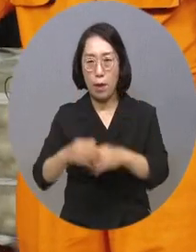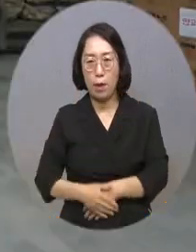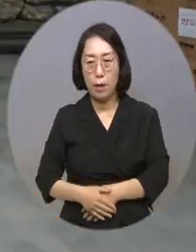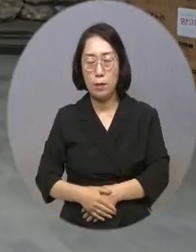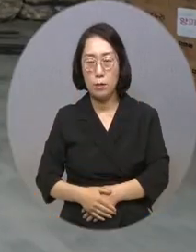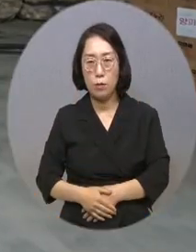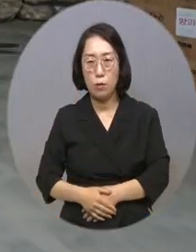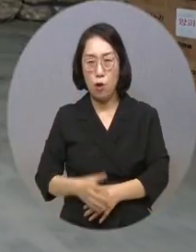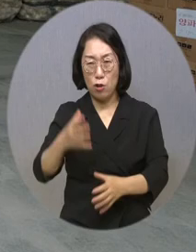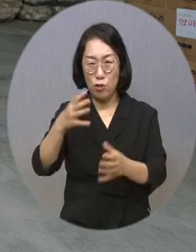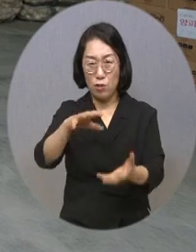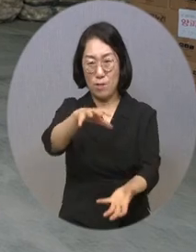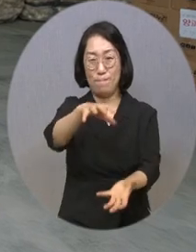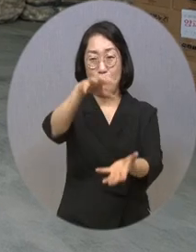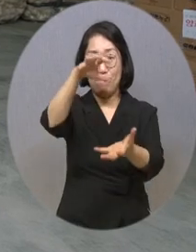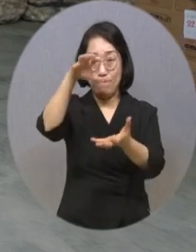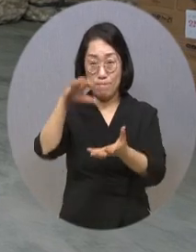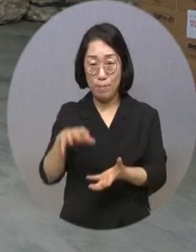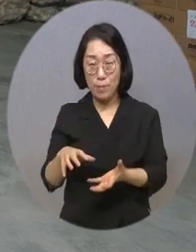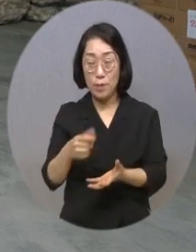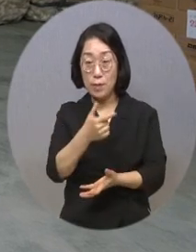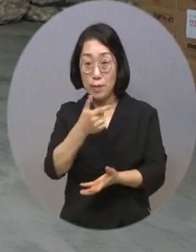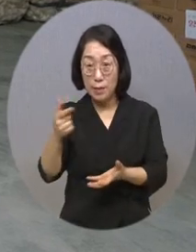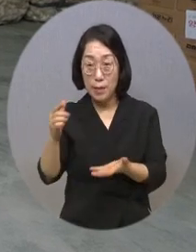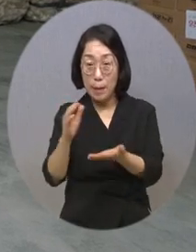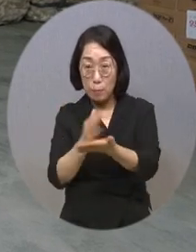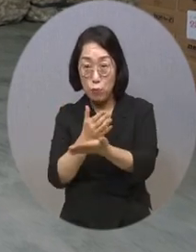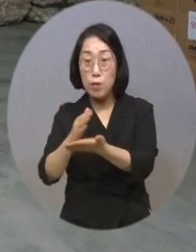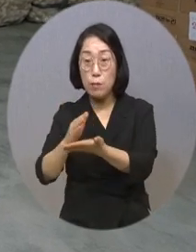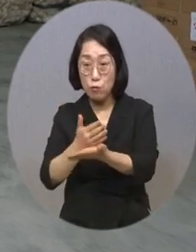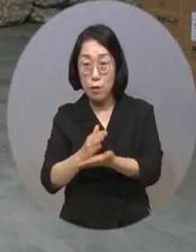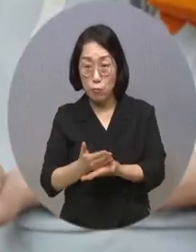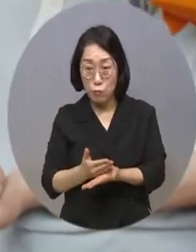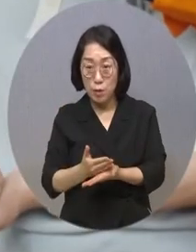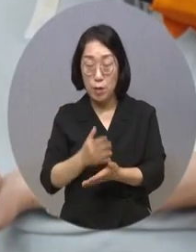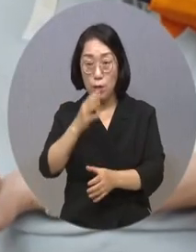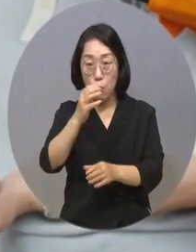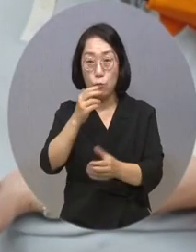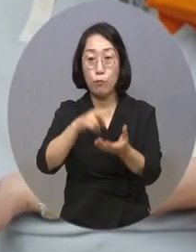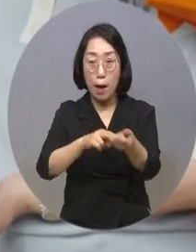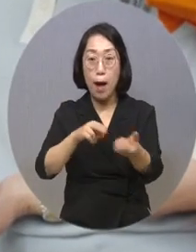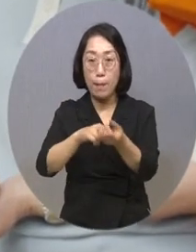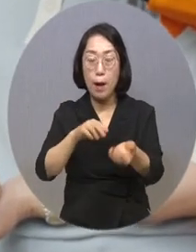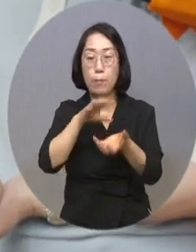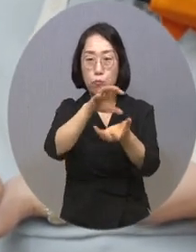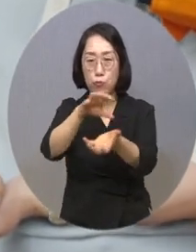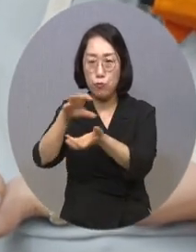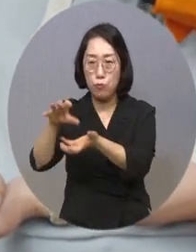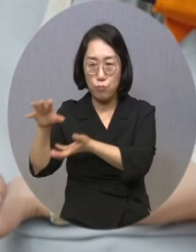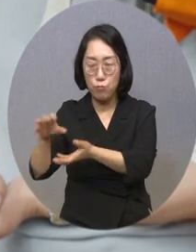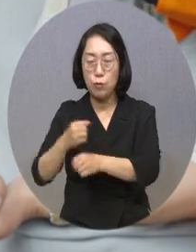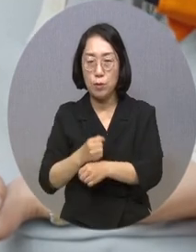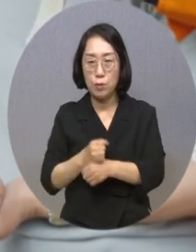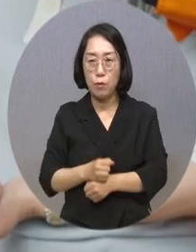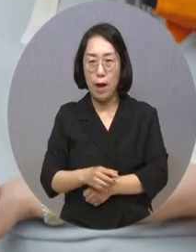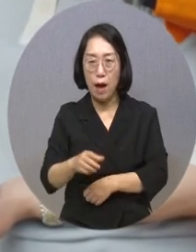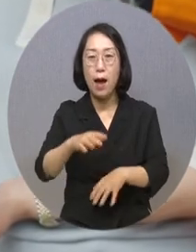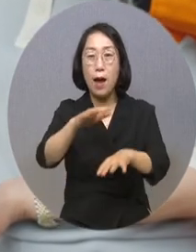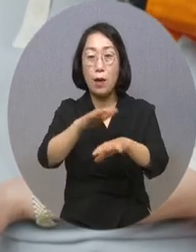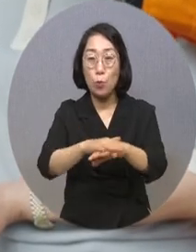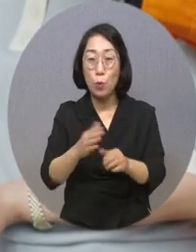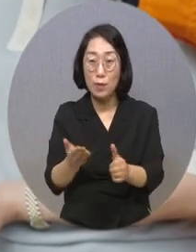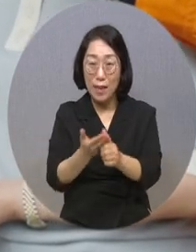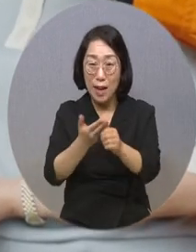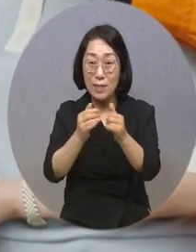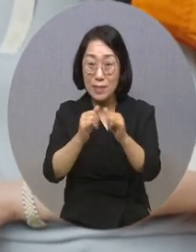받아서 사이즈별로 선별하는 네. 작업을 여기서 합니다. 그래서 이제 출고를 시키죠. 아 그러면 일단 농가의 부담을 좀 줄여주기 위해서 망보다는